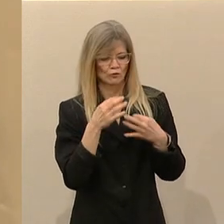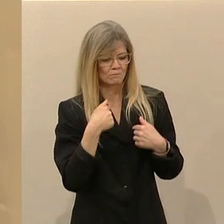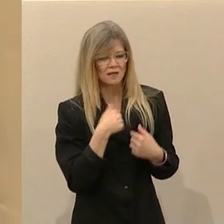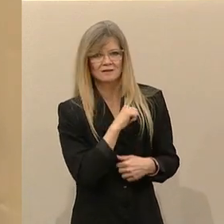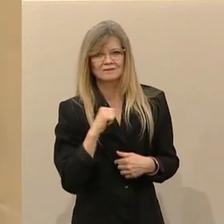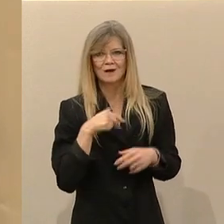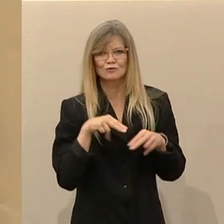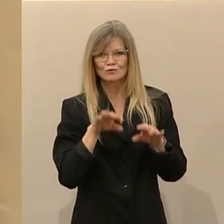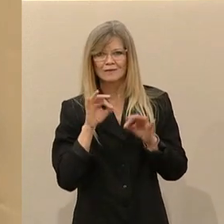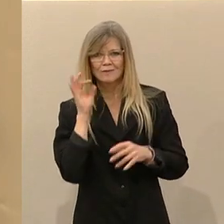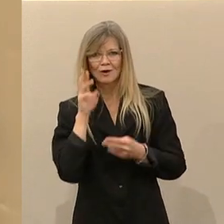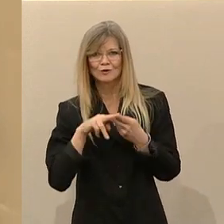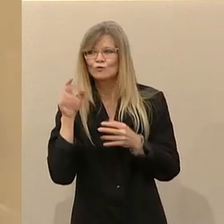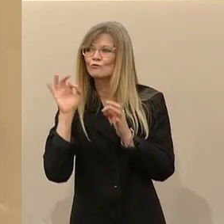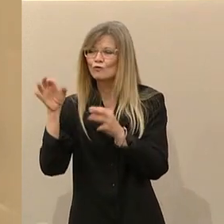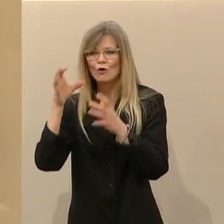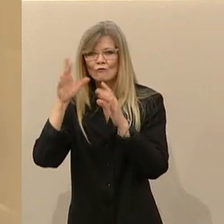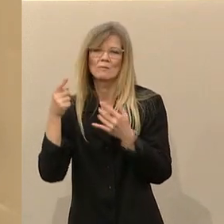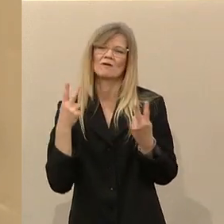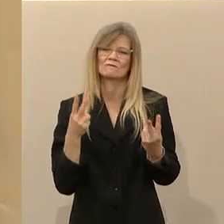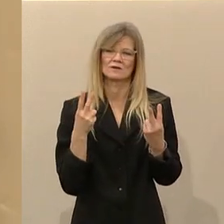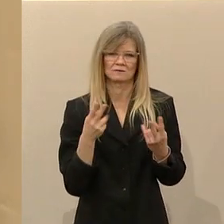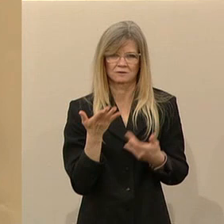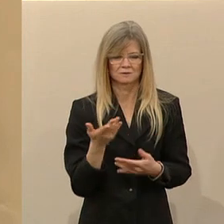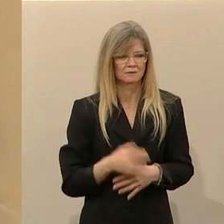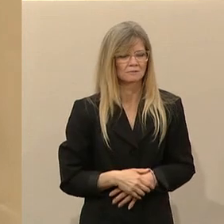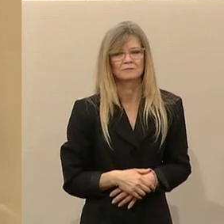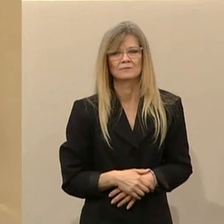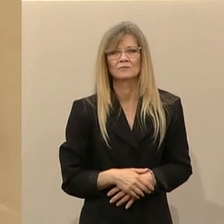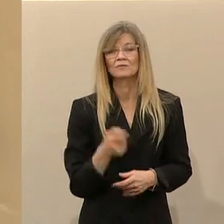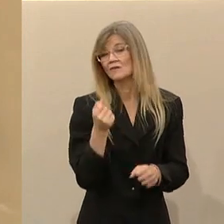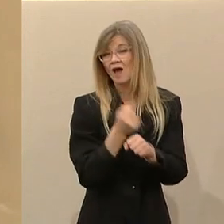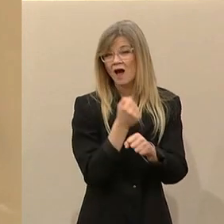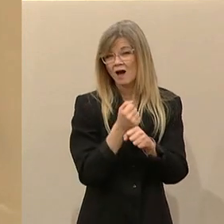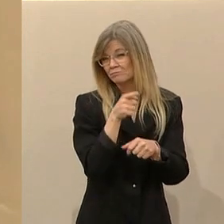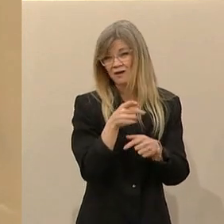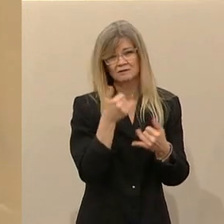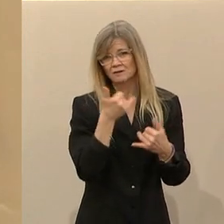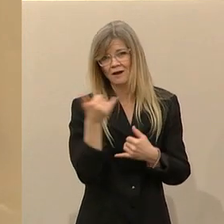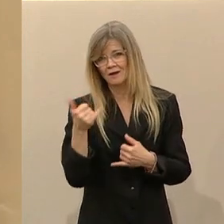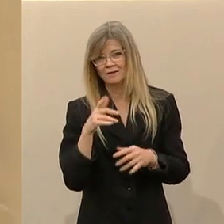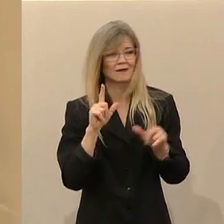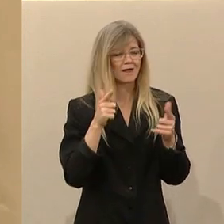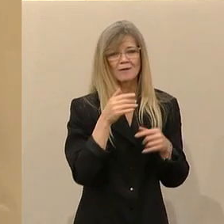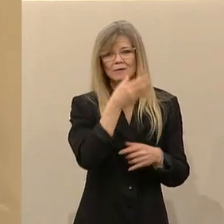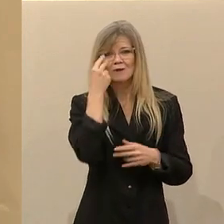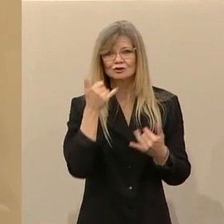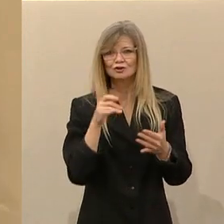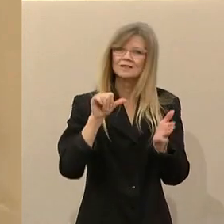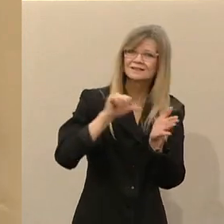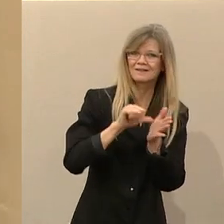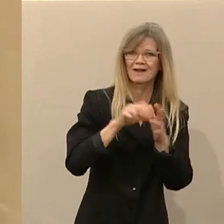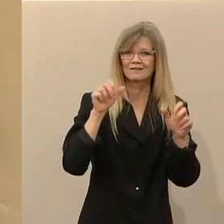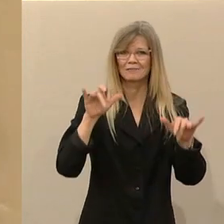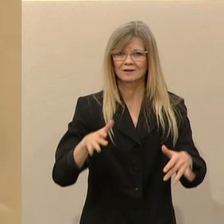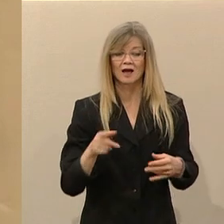Herzen. Arbeit ist ein zentrales Thema im Leben jedes Menschen. Schon die Bildung und die Ausbildung, das